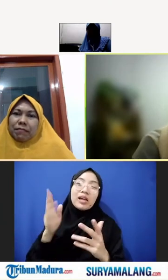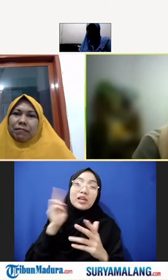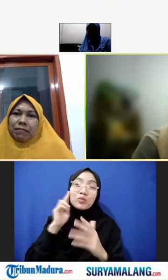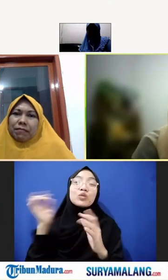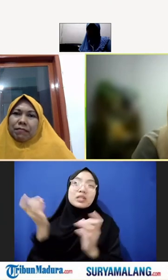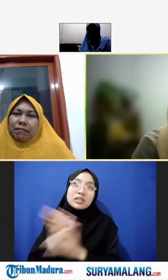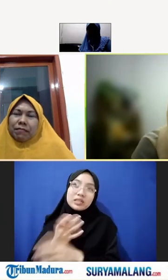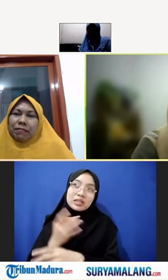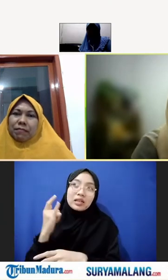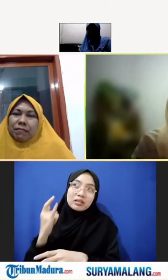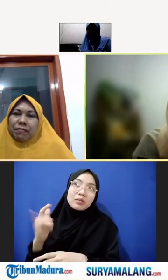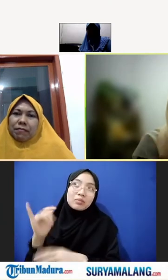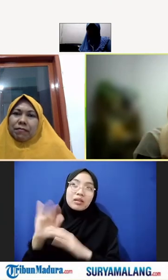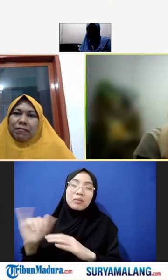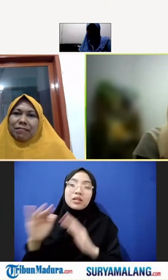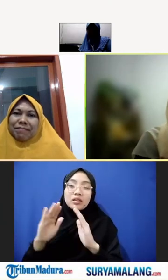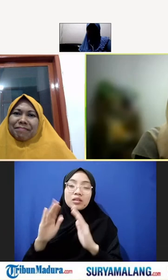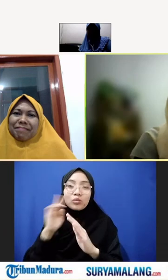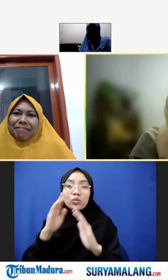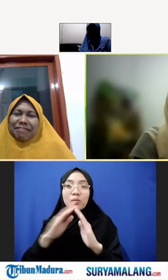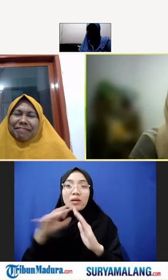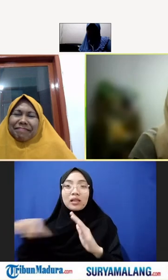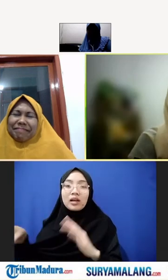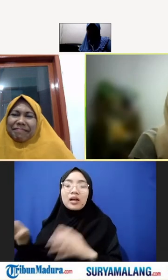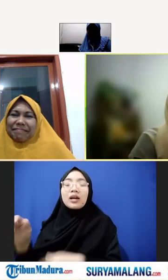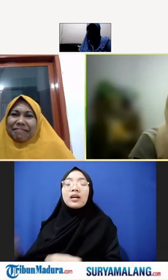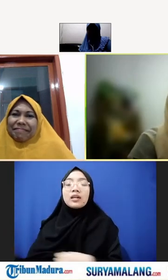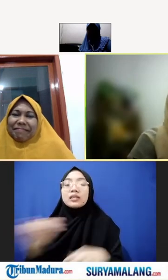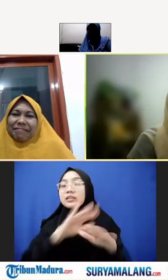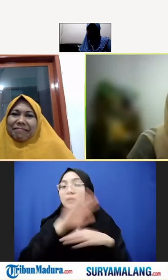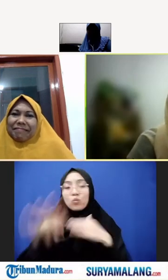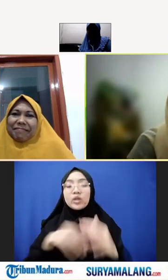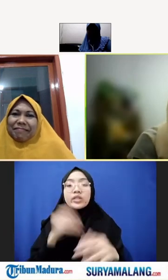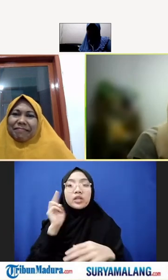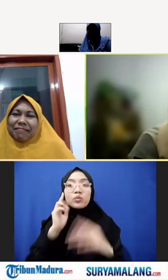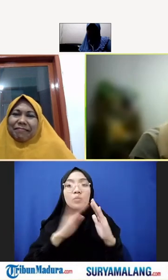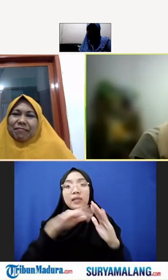rumah tangga, yang nggak ada ibu bekerja nggak ibu rumah tangga, semuanya ibu rumah tangga.